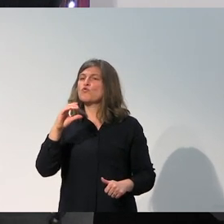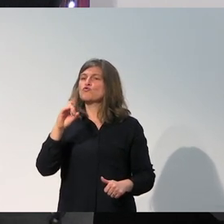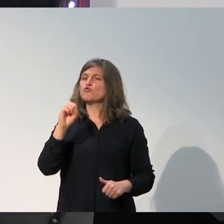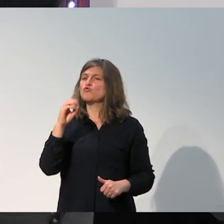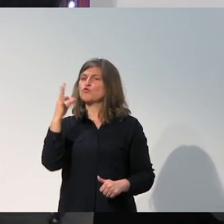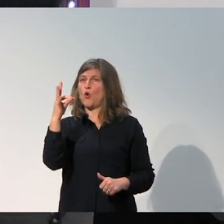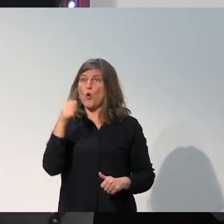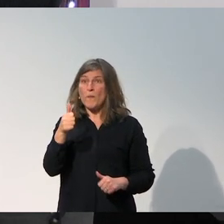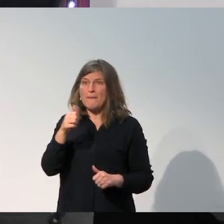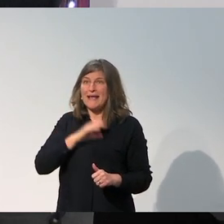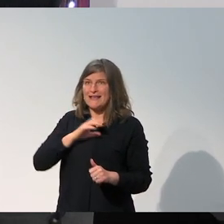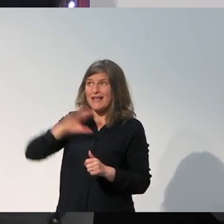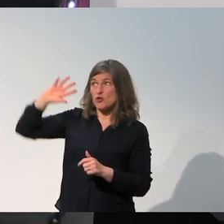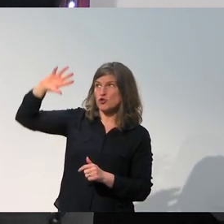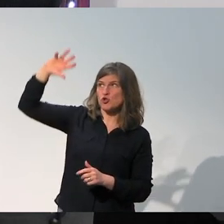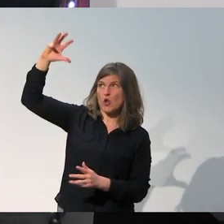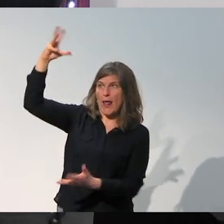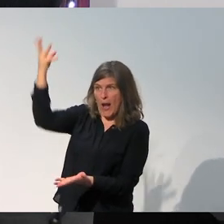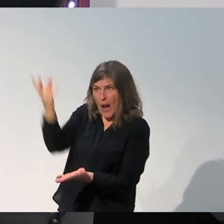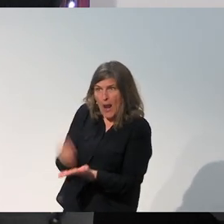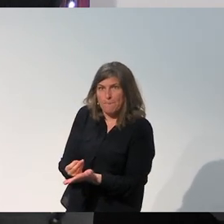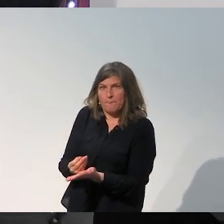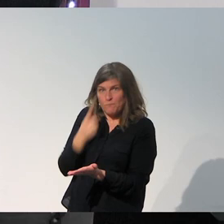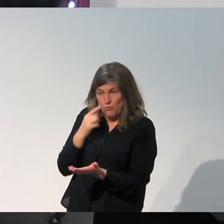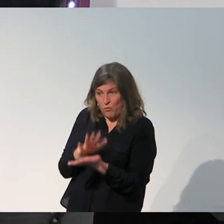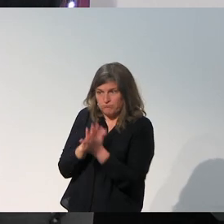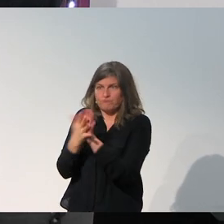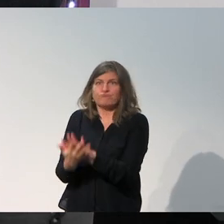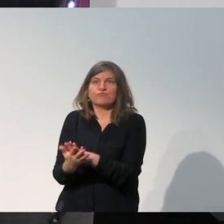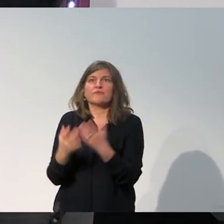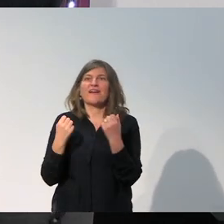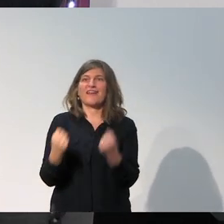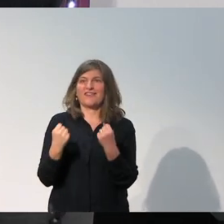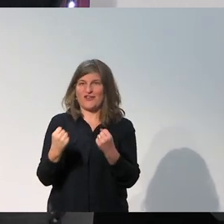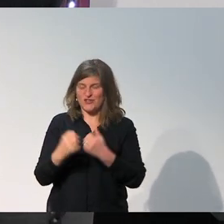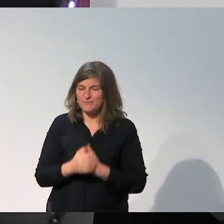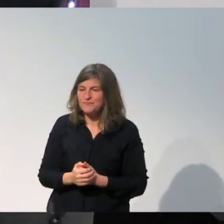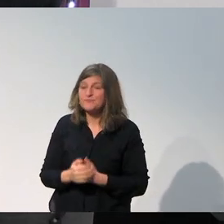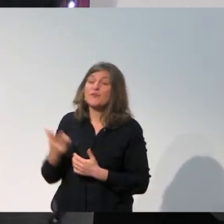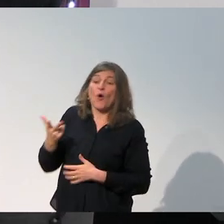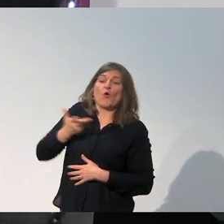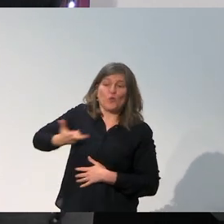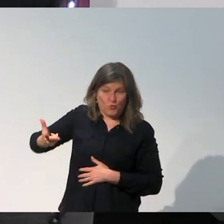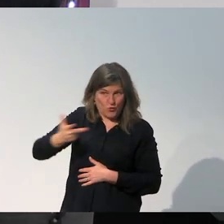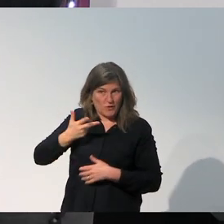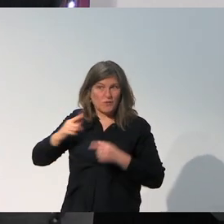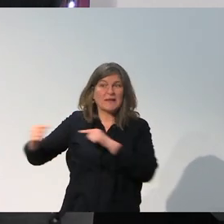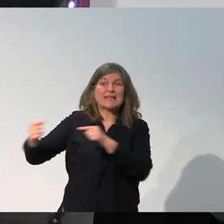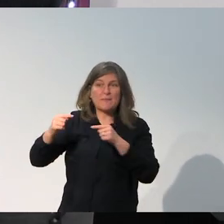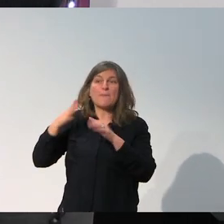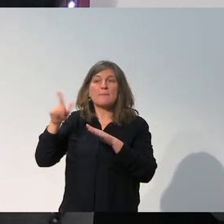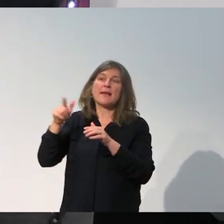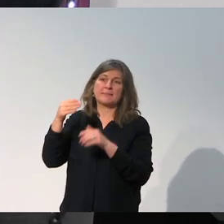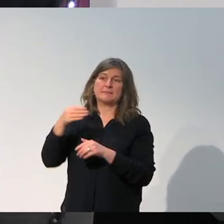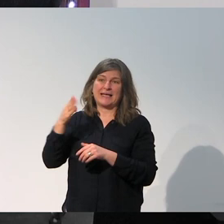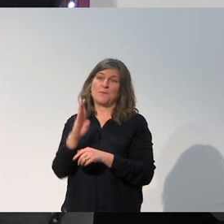directement l'énergie solaire. Donc le débat sera, on sera à trois, mais avec Miguel Bonnefoy, qui est à distance.